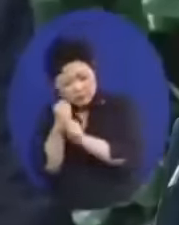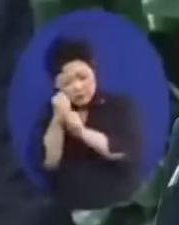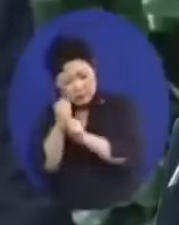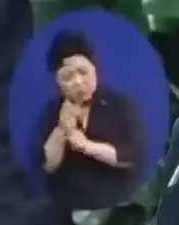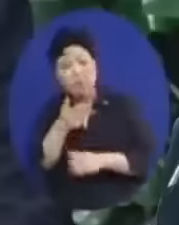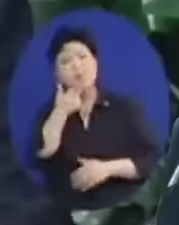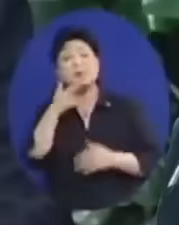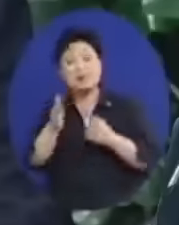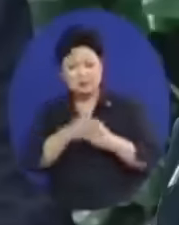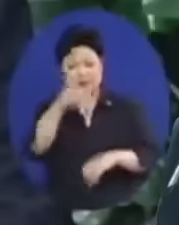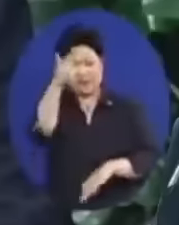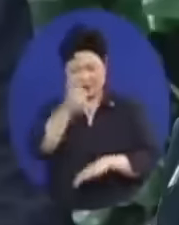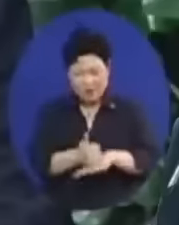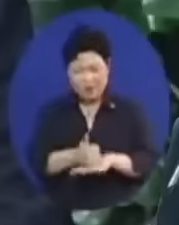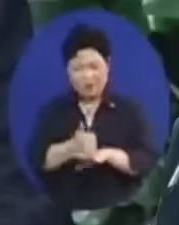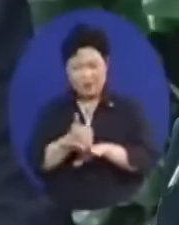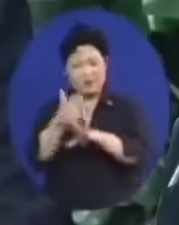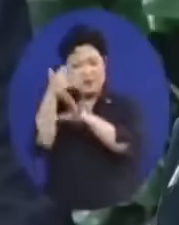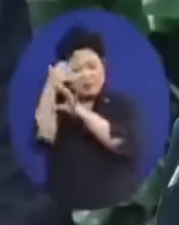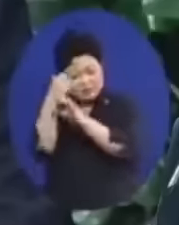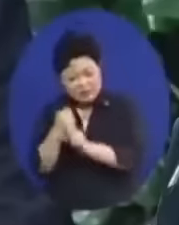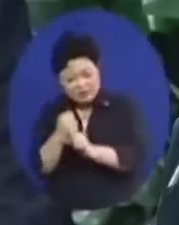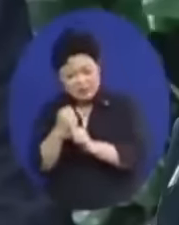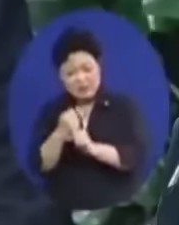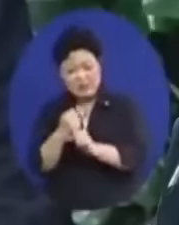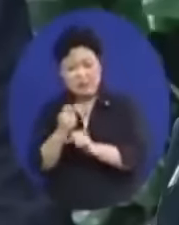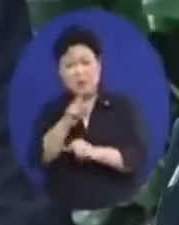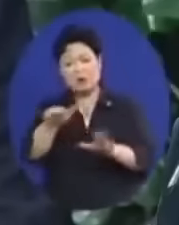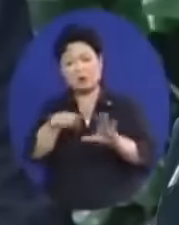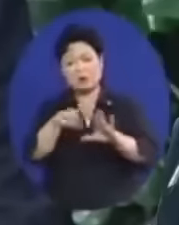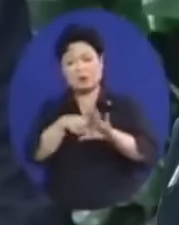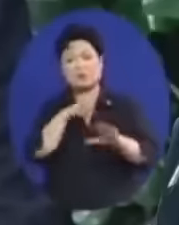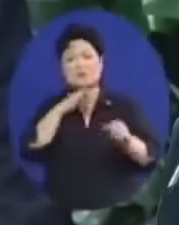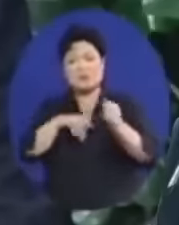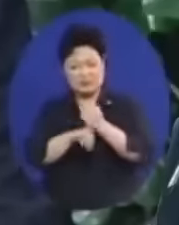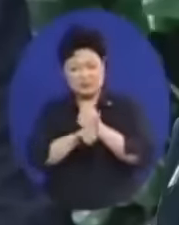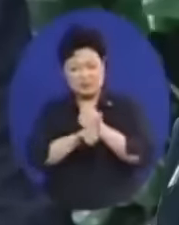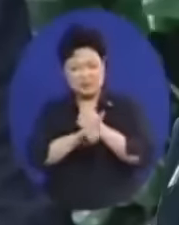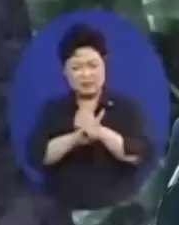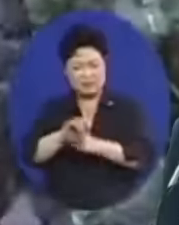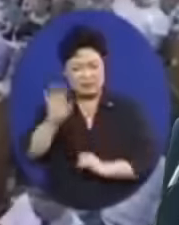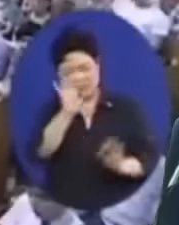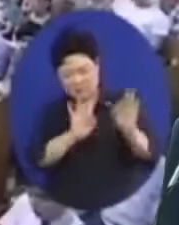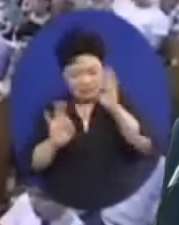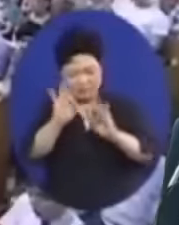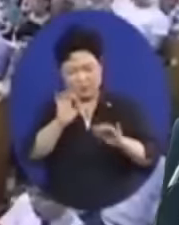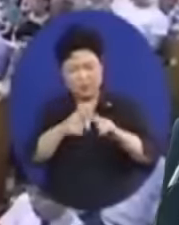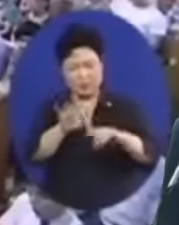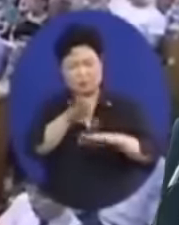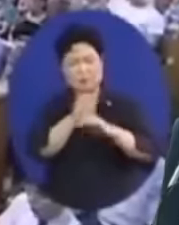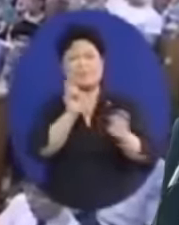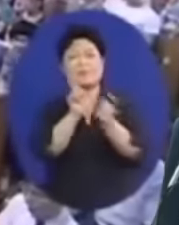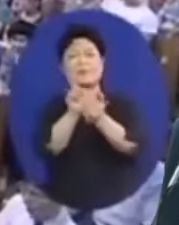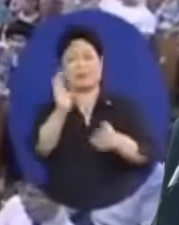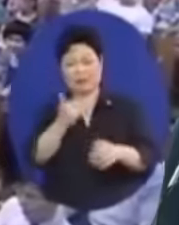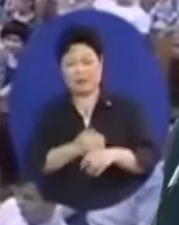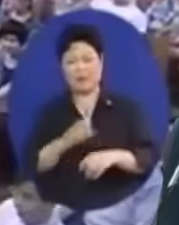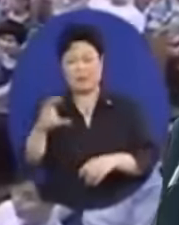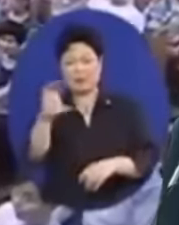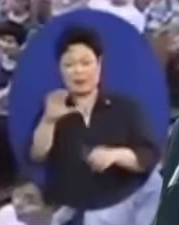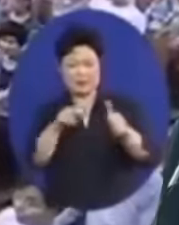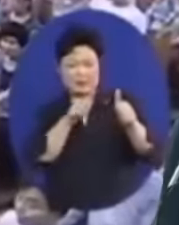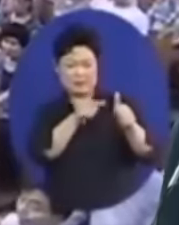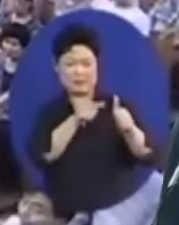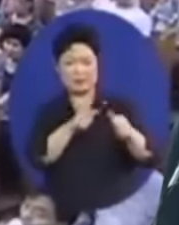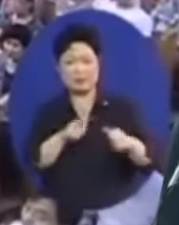없으니까 결국에 어찌할 수 없이 종교적인 진리를 찾고 예수 그리스도를 찾게 된다는 것입니다. 칼 융이 말한 종교적